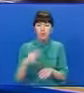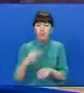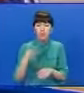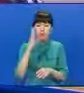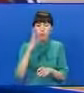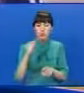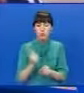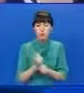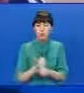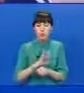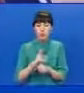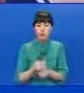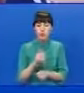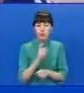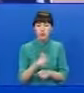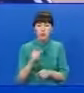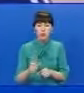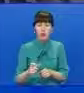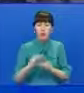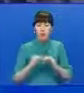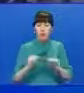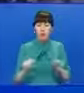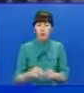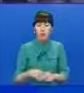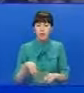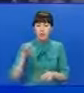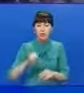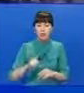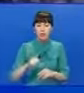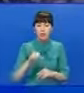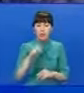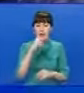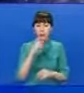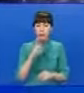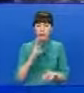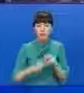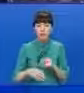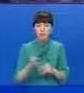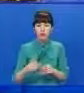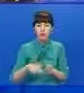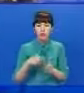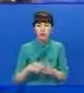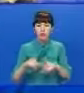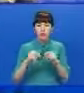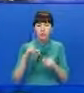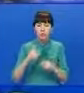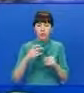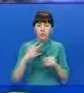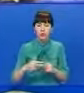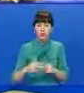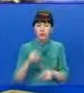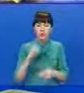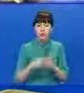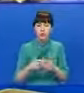спортпен қамту, және балаларды жат әдет қылықтан тыю міндет. Сайысқа қала және аудан мектептерінен 130-ға жуық